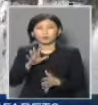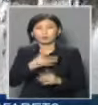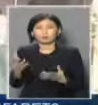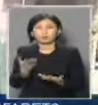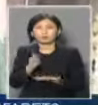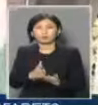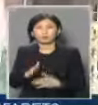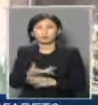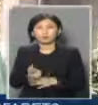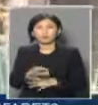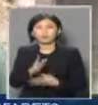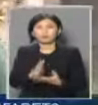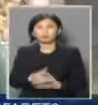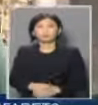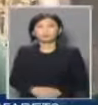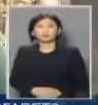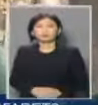них?